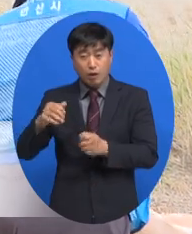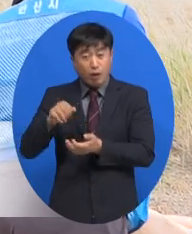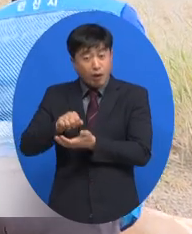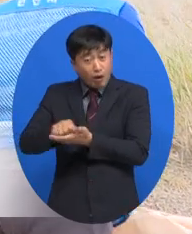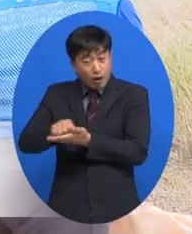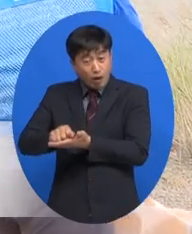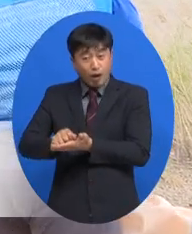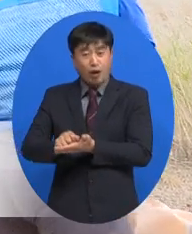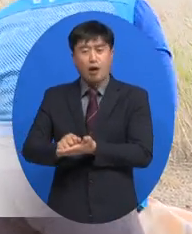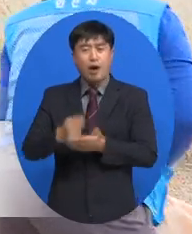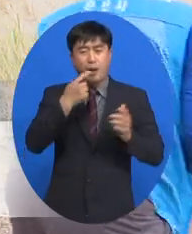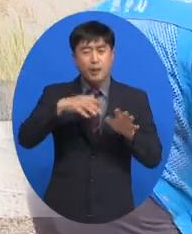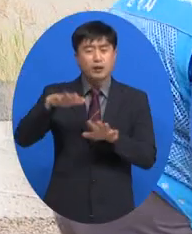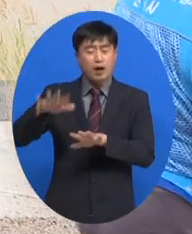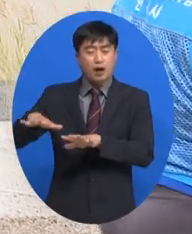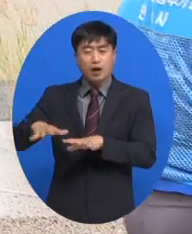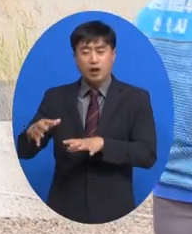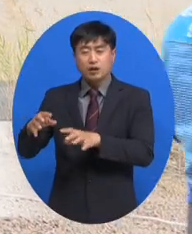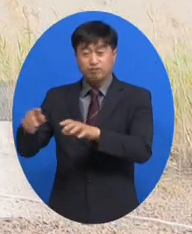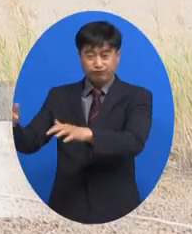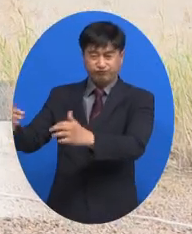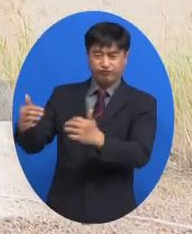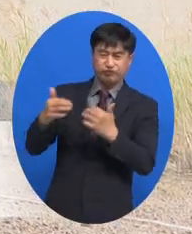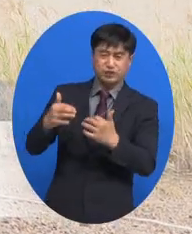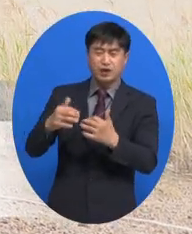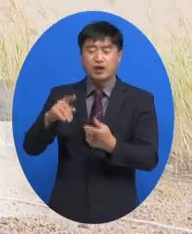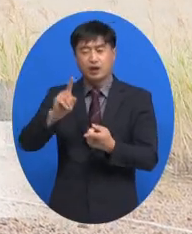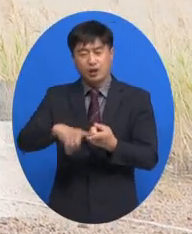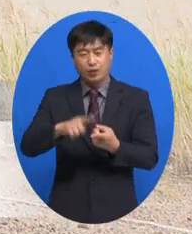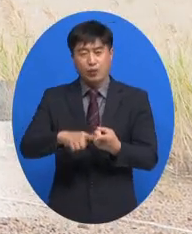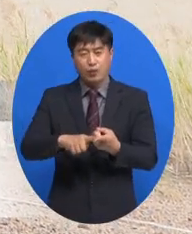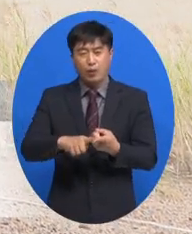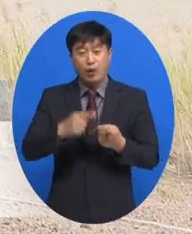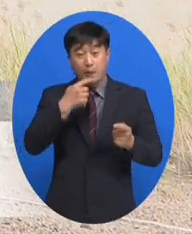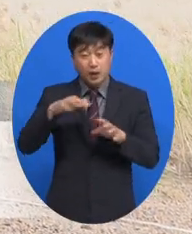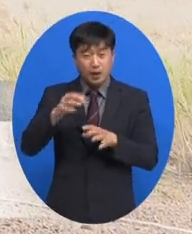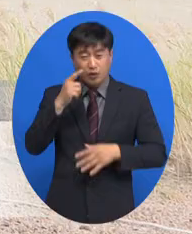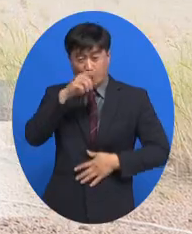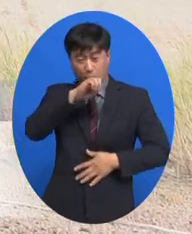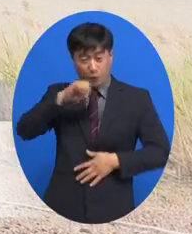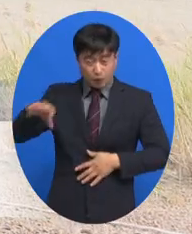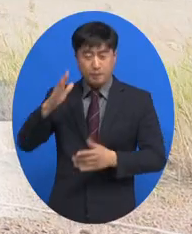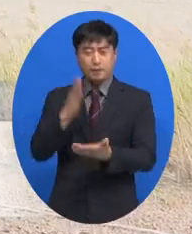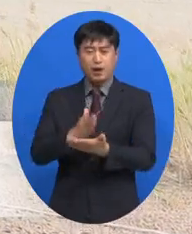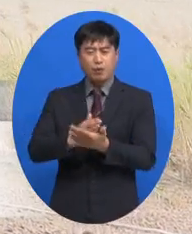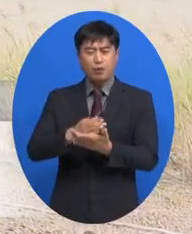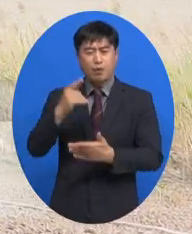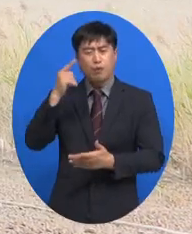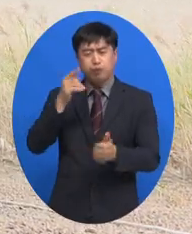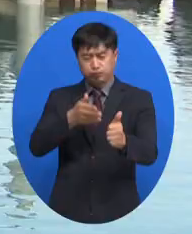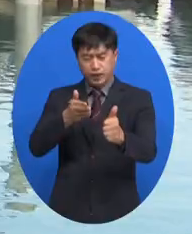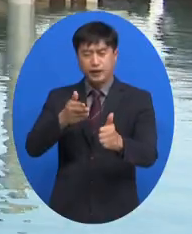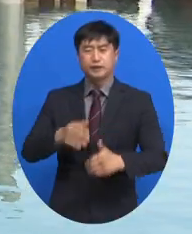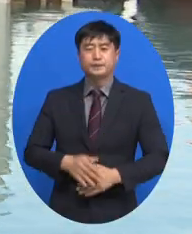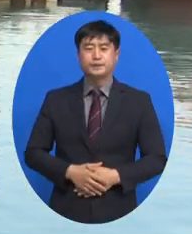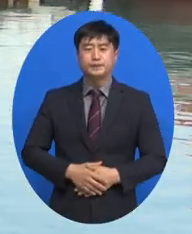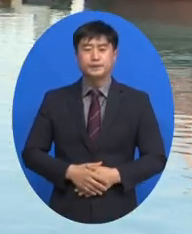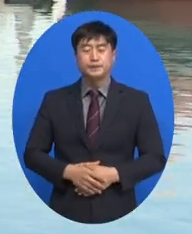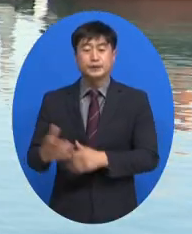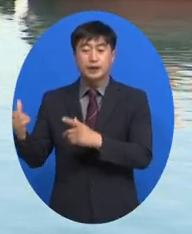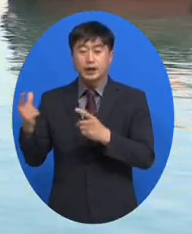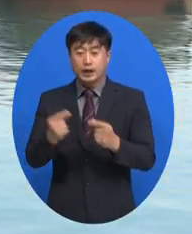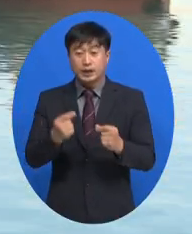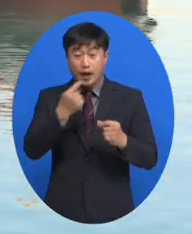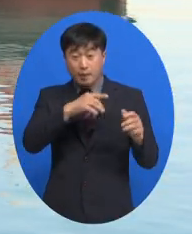파도가 떠오면은 또 그대로예요. 그러니까 바다에 쓰레기들 버리지 마시고 좀 신경 좀 써주셨으면.